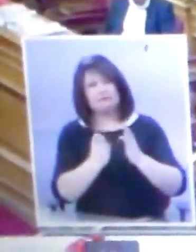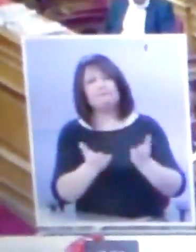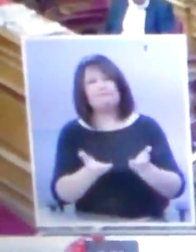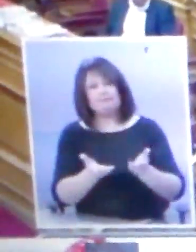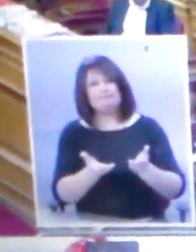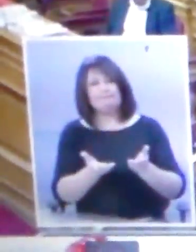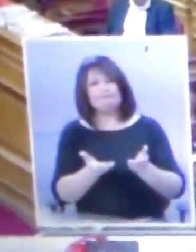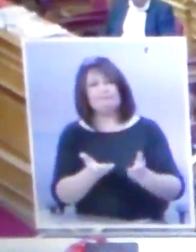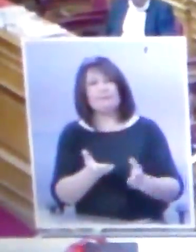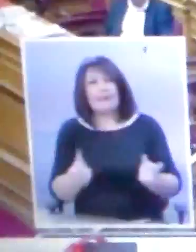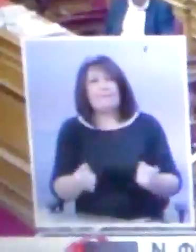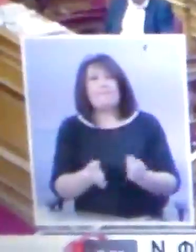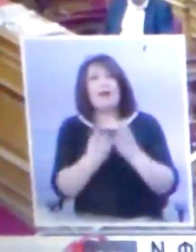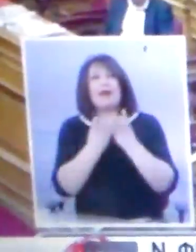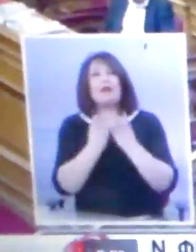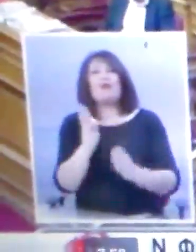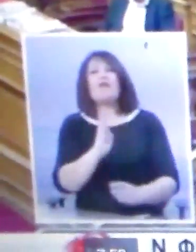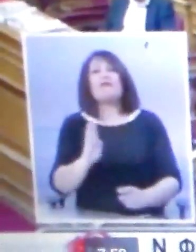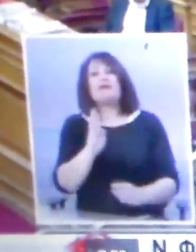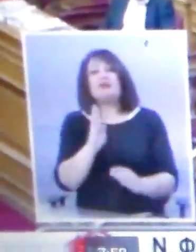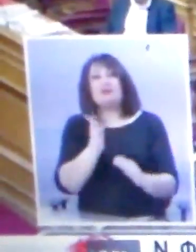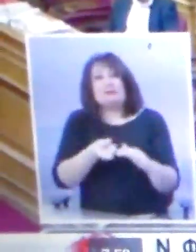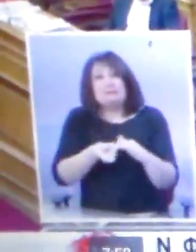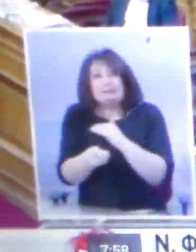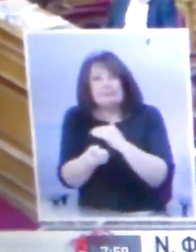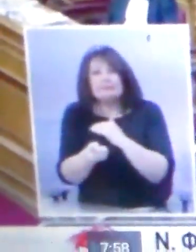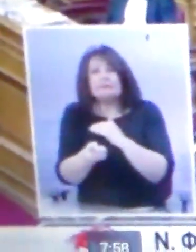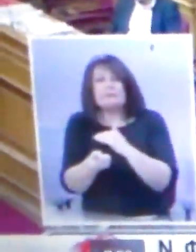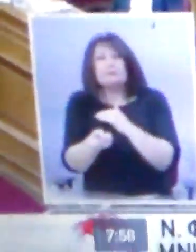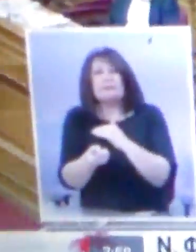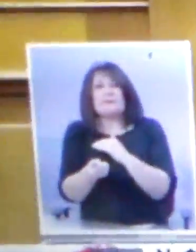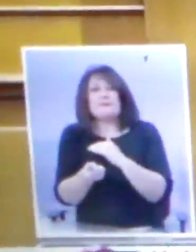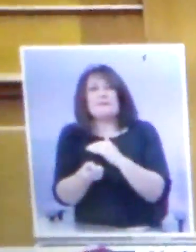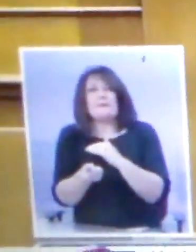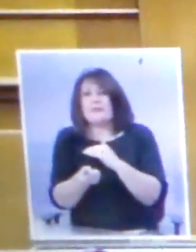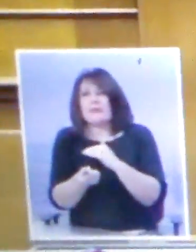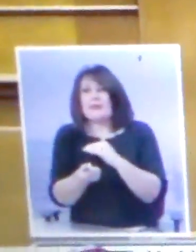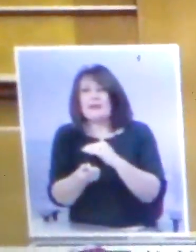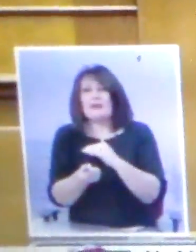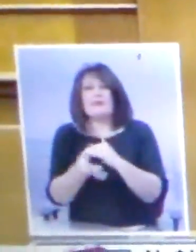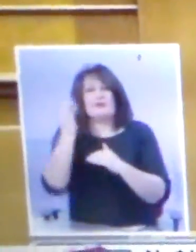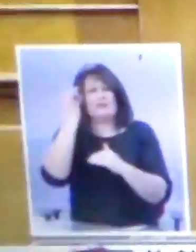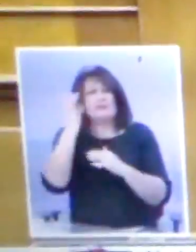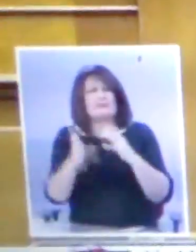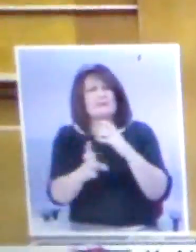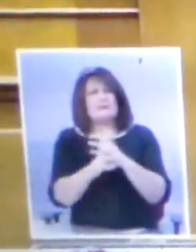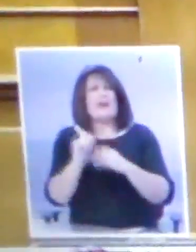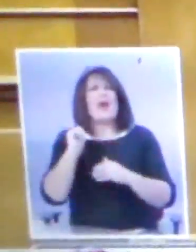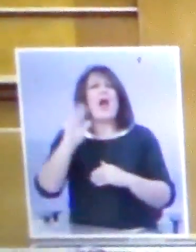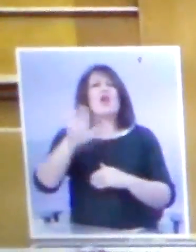όπως επίσης και όσα παρολίγο να υποστεί ο κ. Δωρητσιώτης που μόλις και διέφυγε από τη μανία των τραμπούκων της